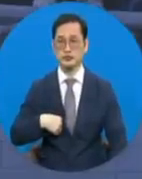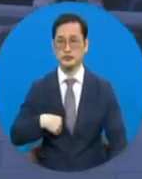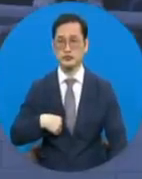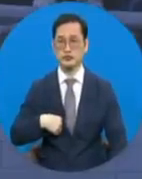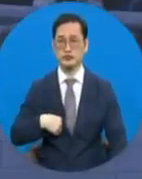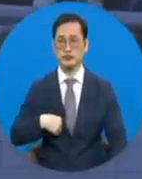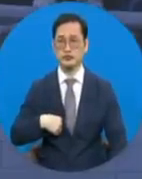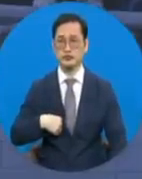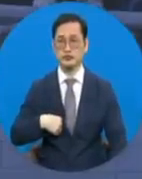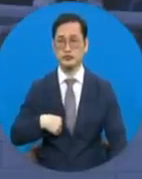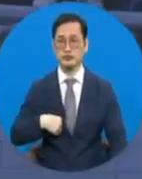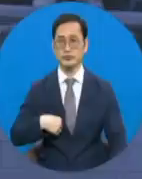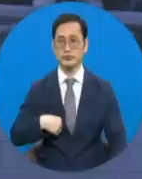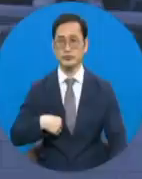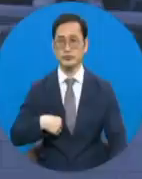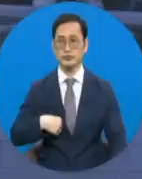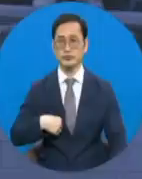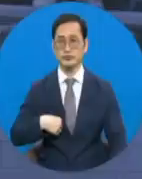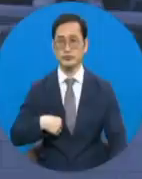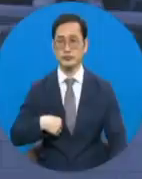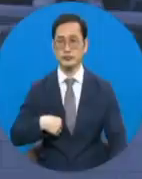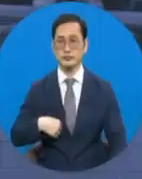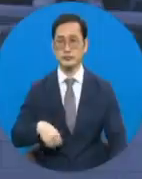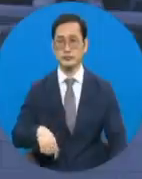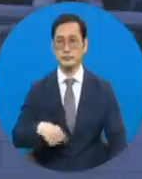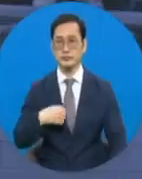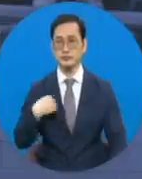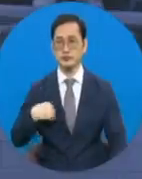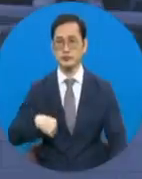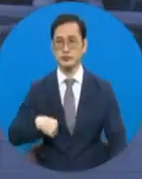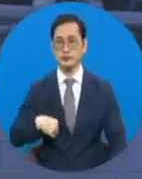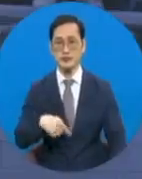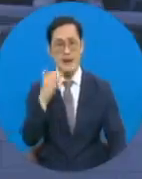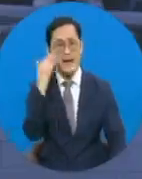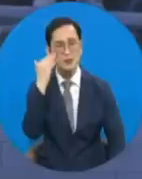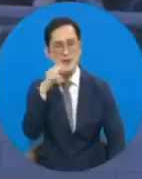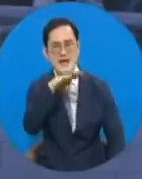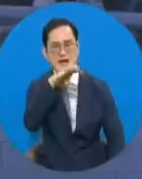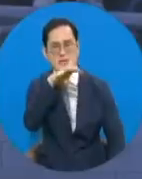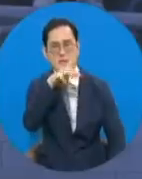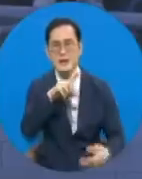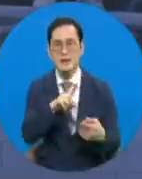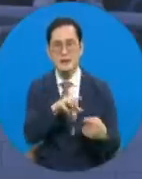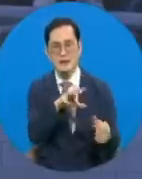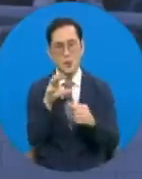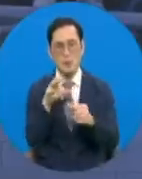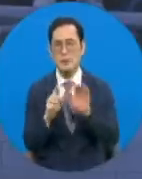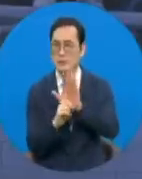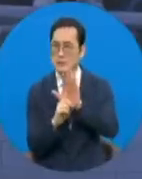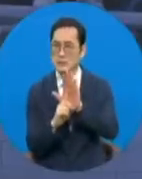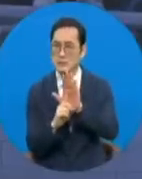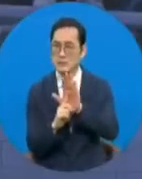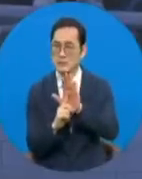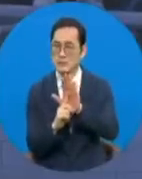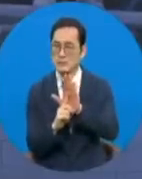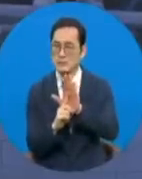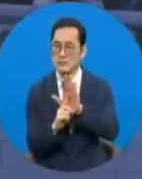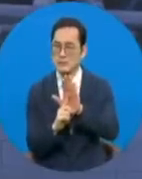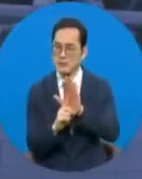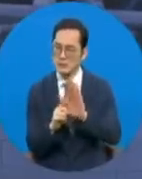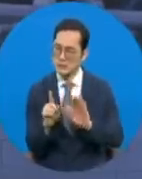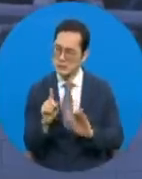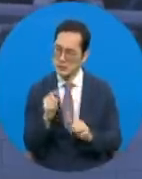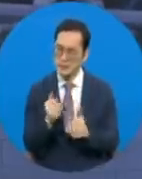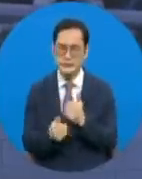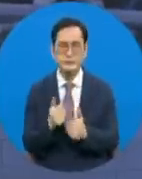대한민국 그러니까 대한국민에 대한 어떤 담화의 장으로 활용한 것이 아니냐 이런 얘기도 있습니다. 또 의전 문제에서도 저는